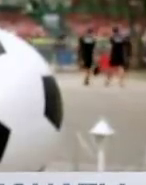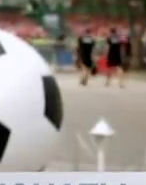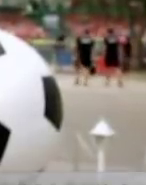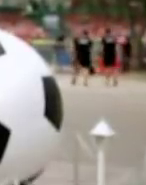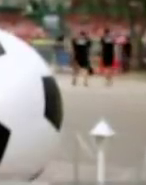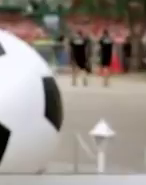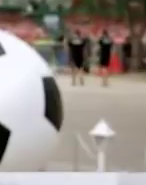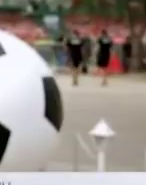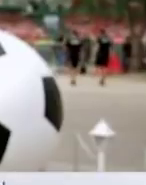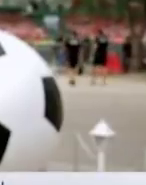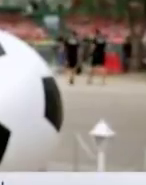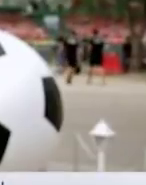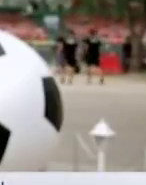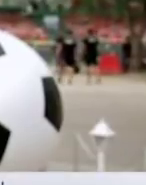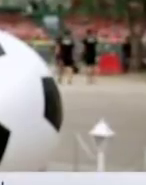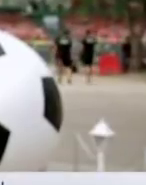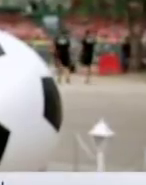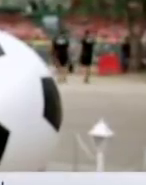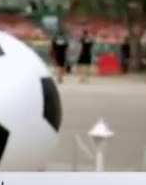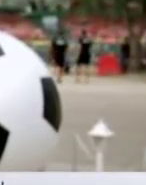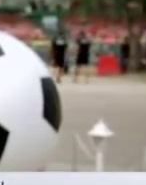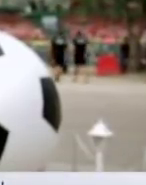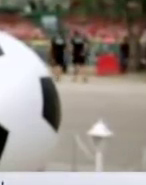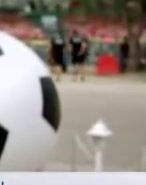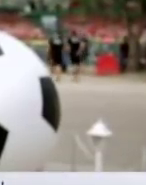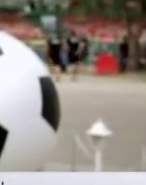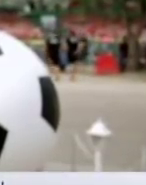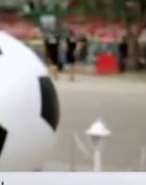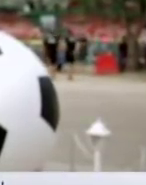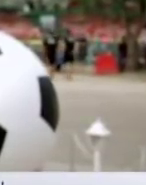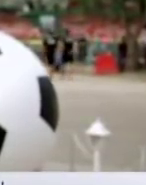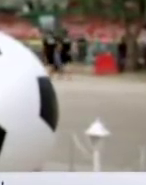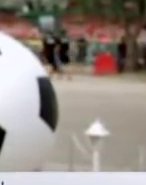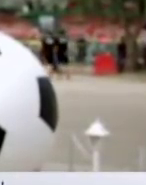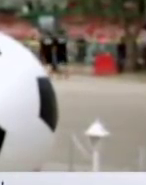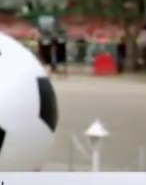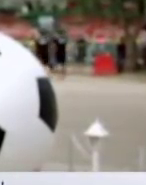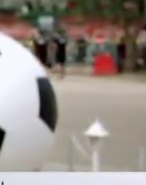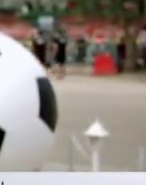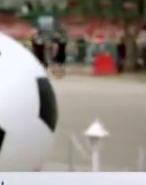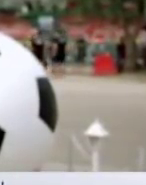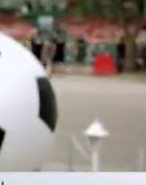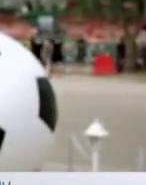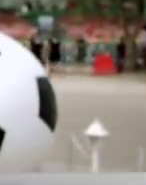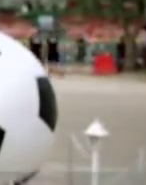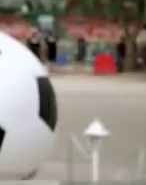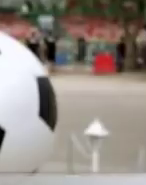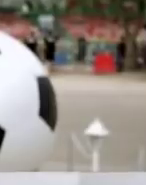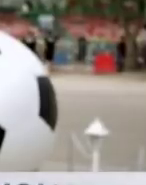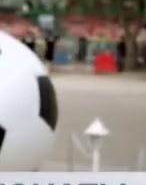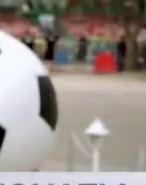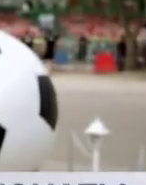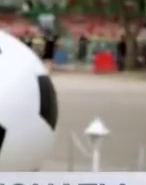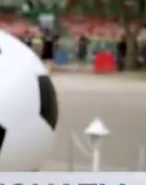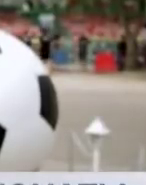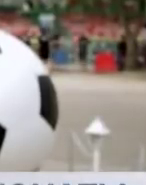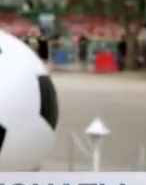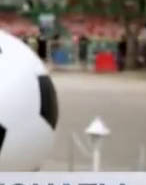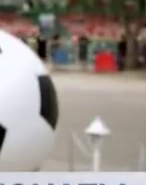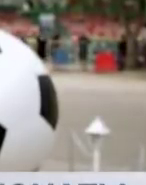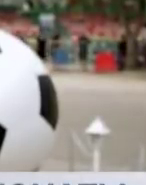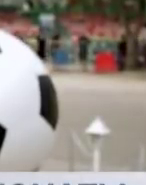Енді Ирландиямен ойнаймыз, екінші уже уверен болып, жеңіске жетеміз деп ойлаймыз. Біздің Қазақстанды уже бәрі